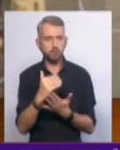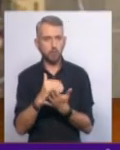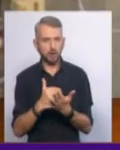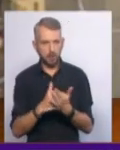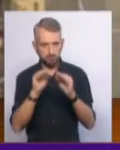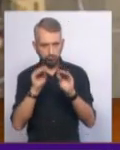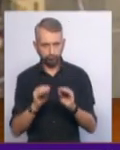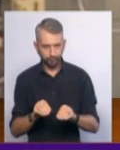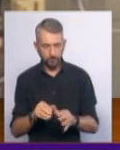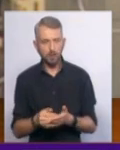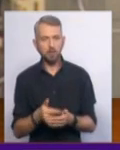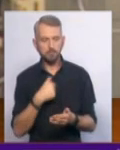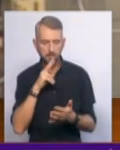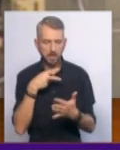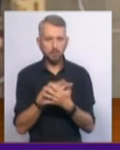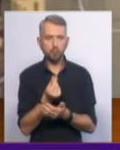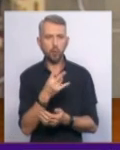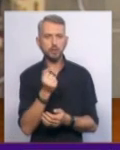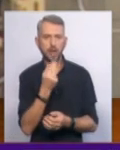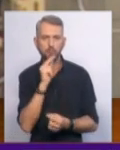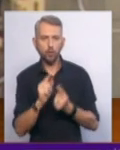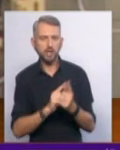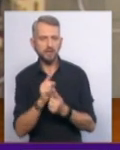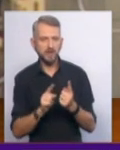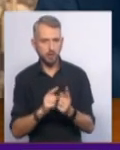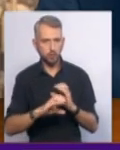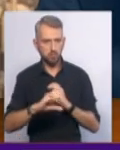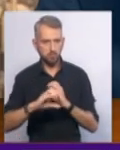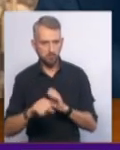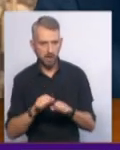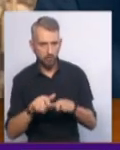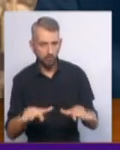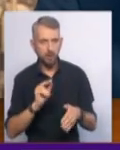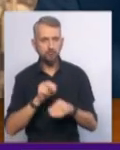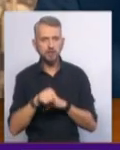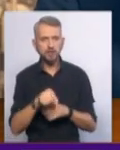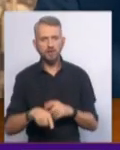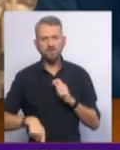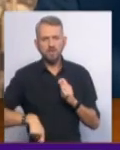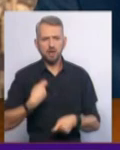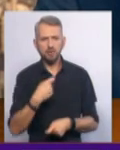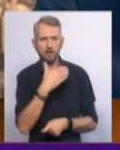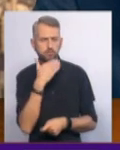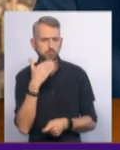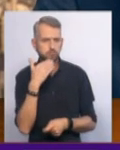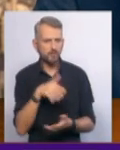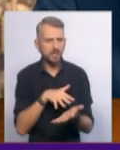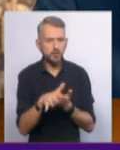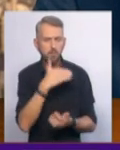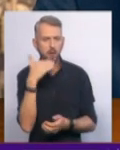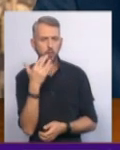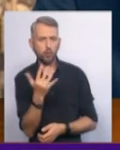сформована, передбачаємо кошти на модернізацію мереж, тому що через них витрачається величезна кількість грошей